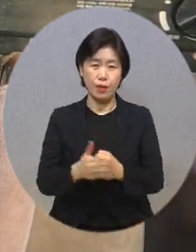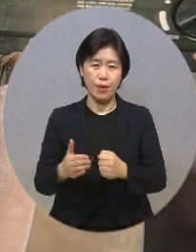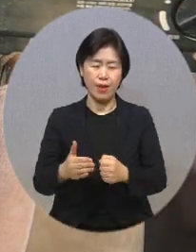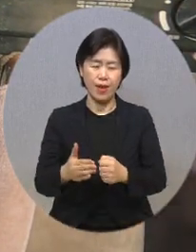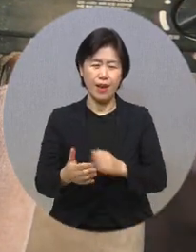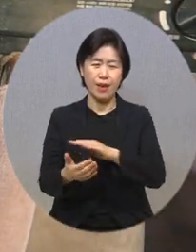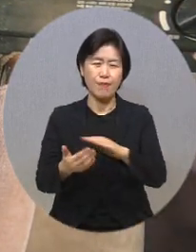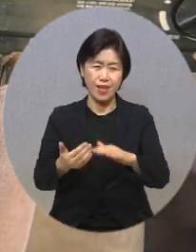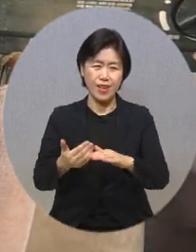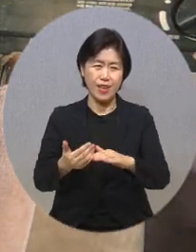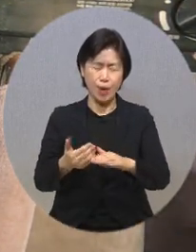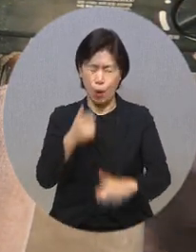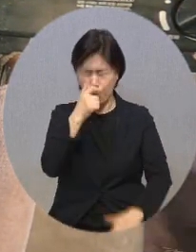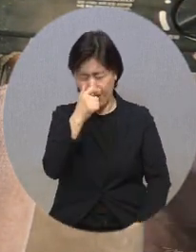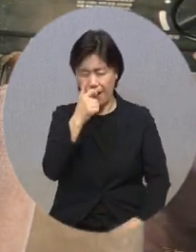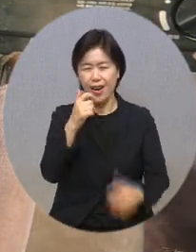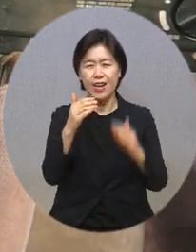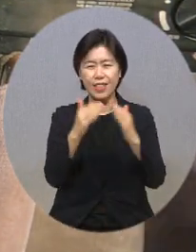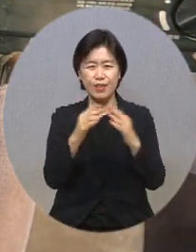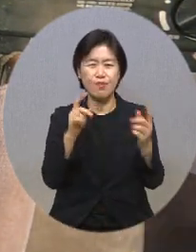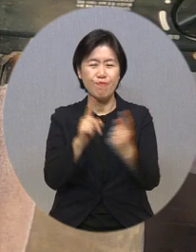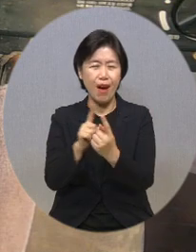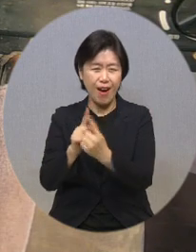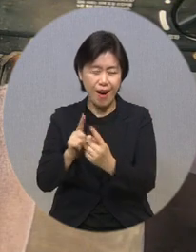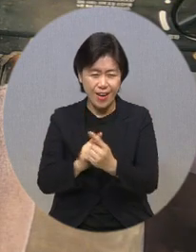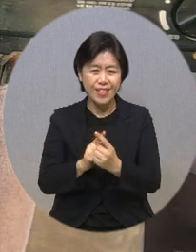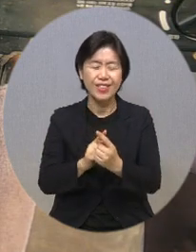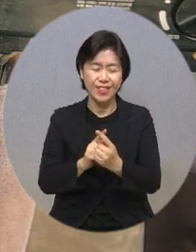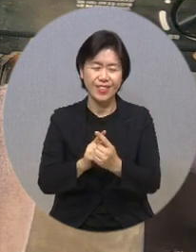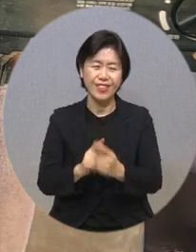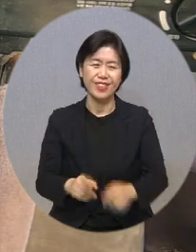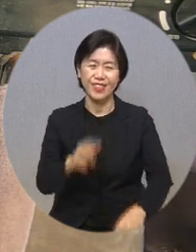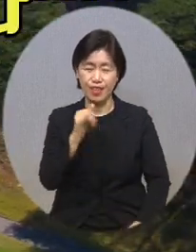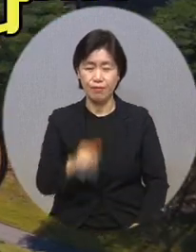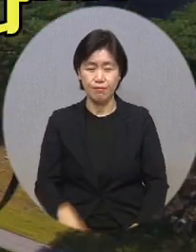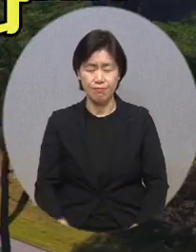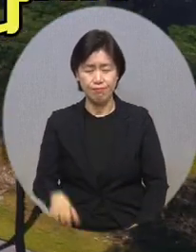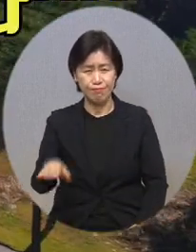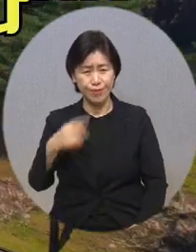소주집에서 친해지거든요. 부러운데요? 네.